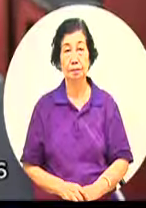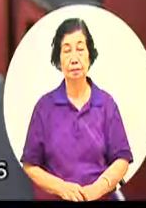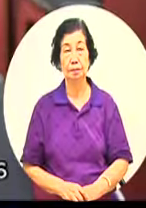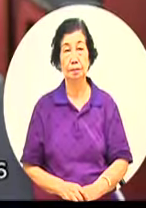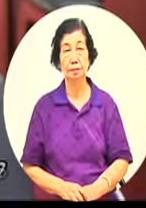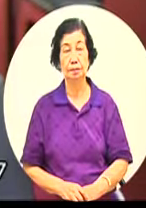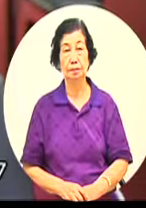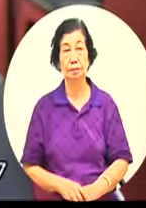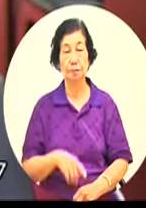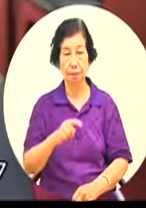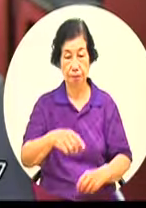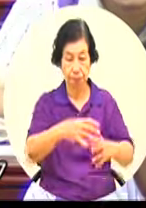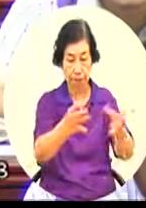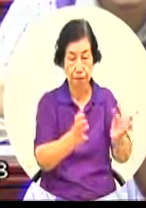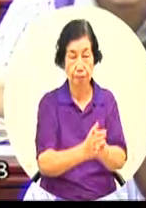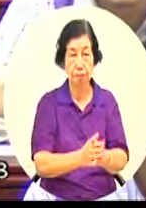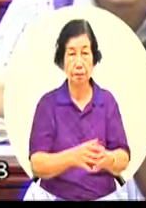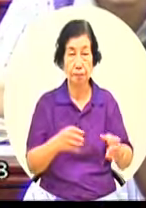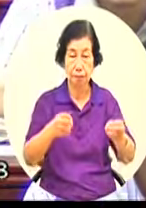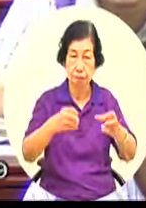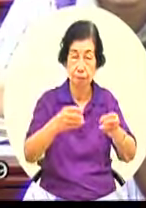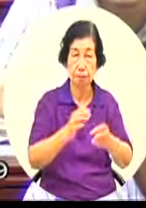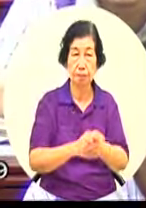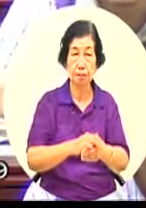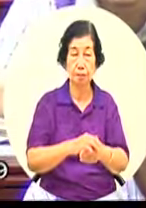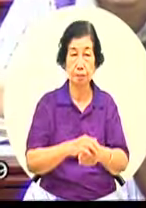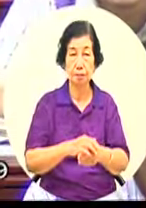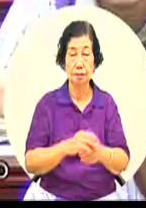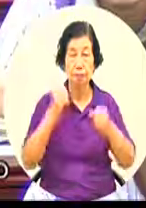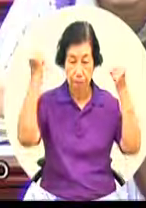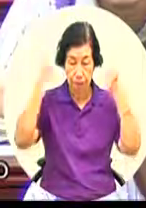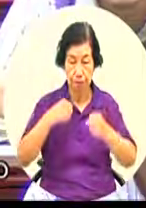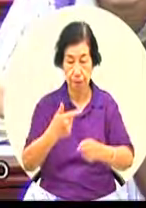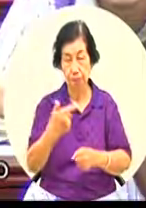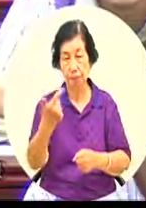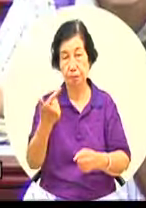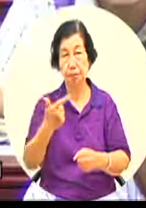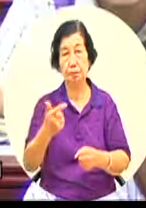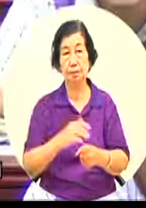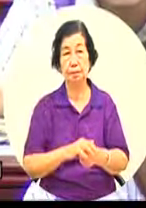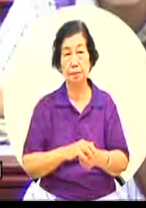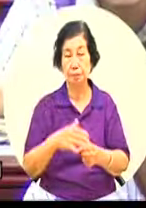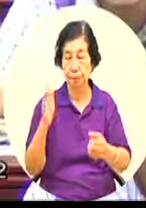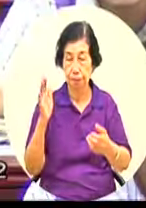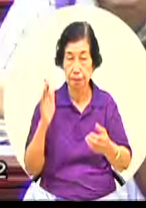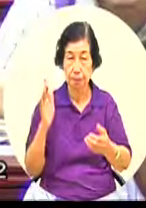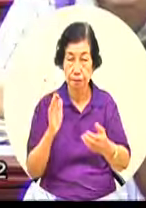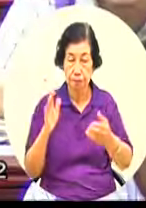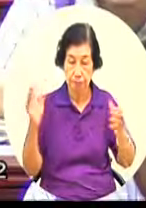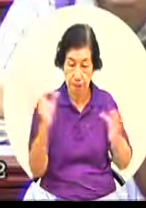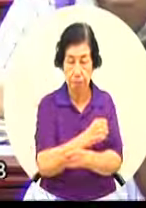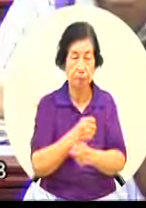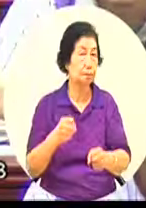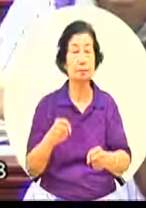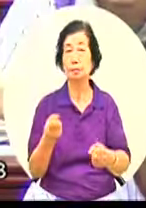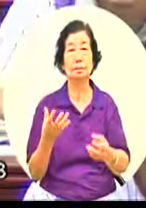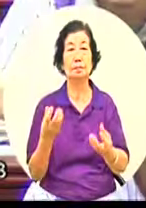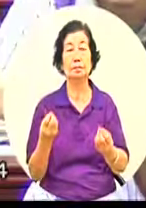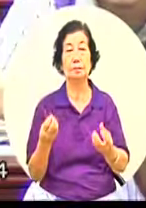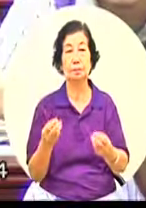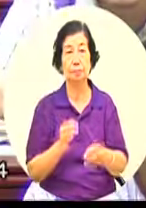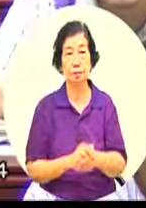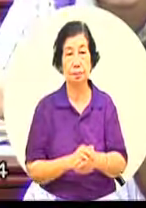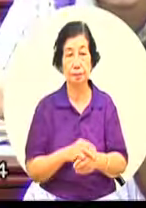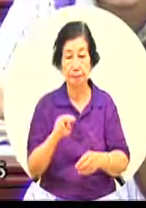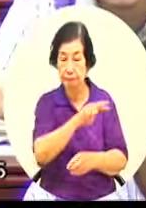对，这个部分就是说我谈到说我们六大运动设施没有一个是被消失的，除了田径场看台，因为它有一些这个整个视觉的效